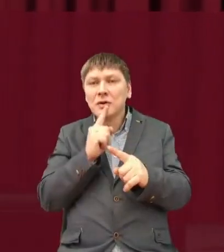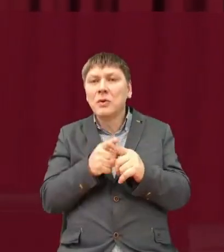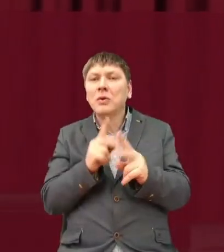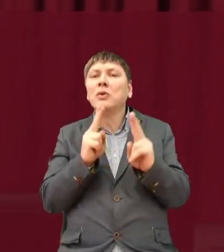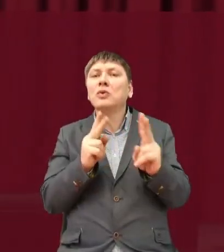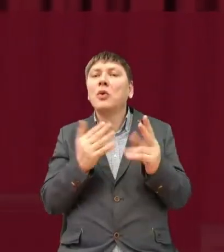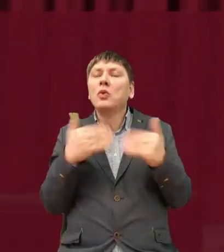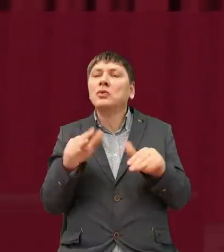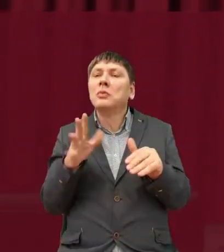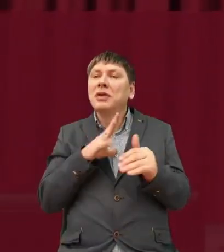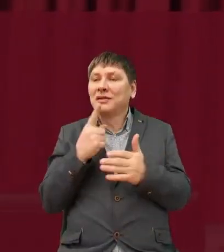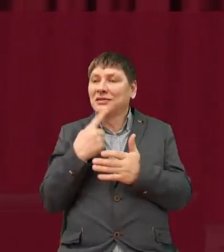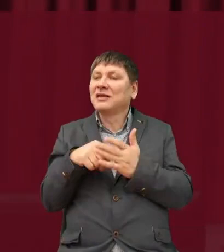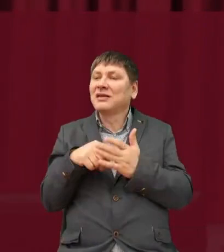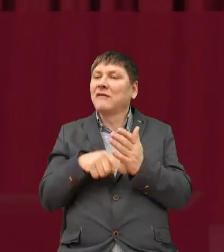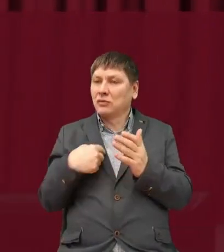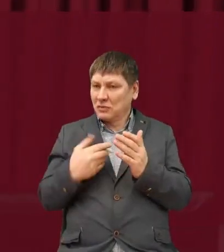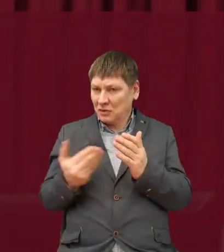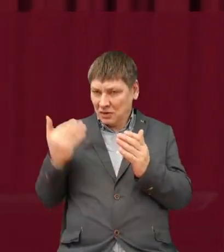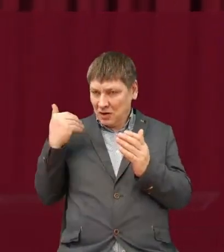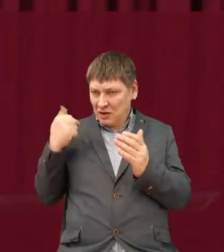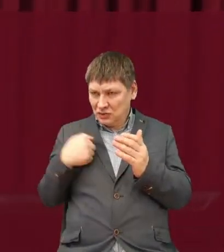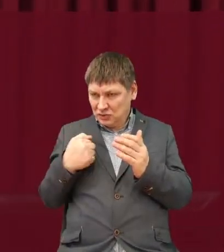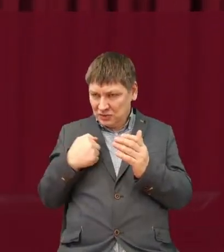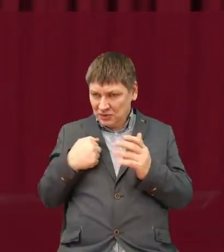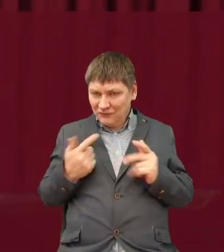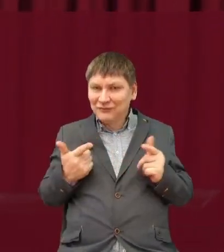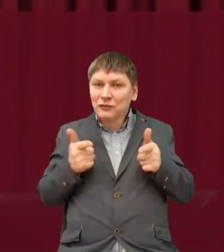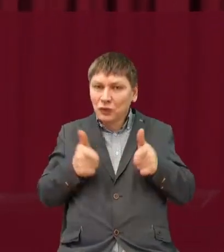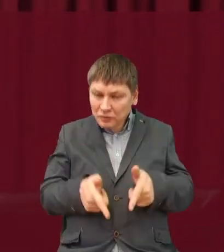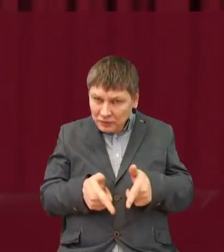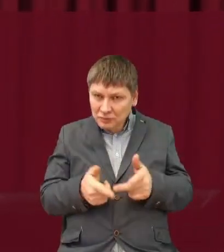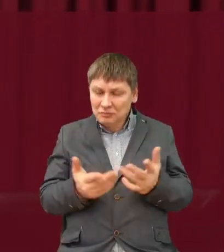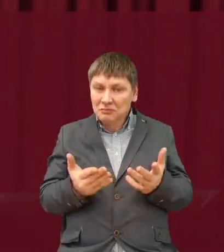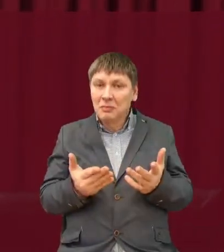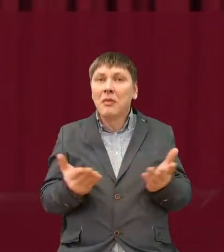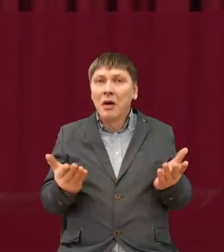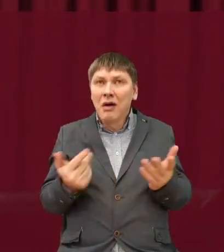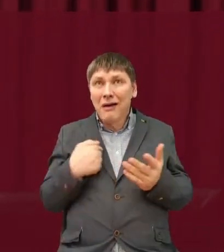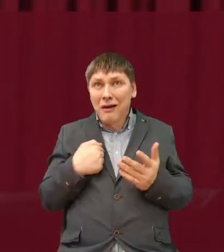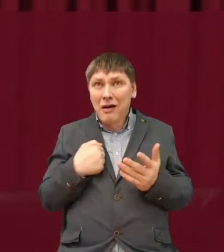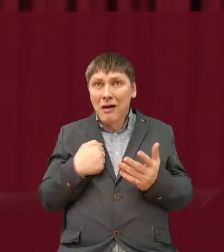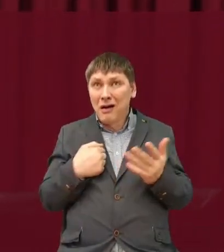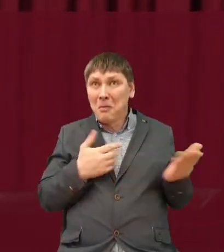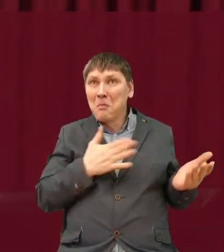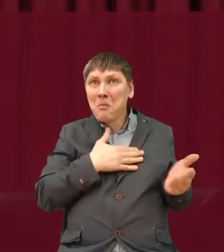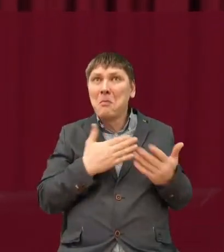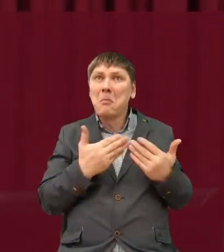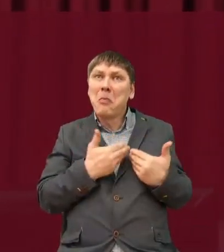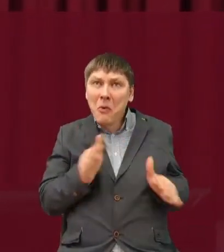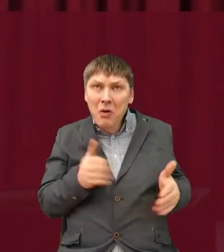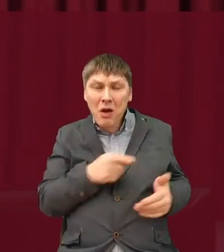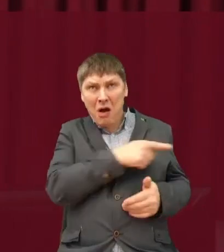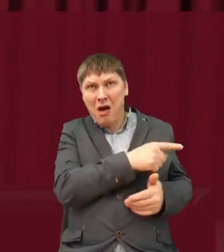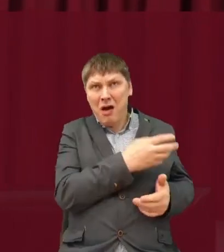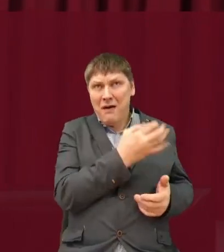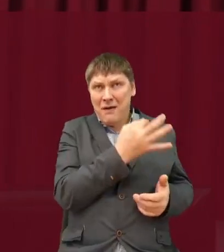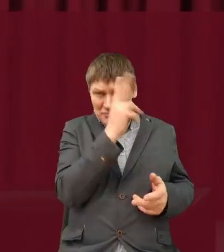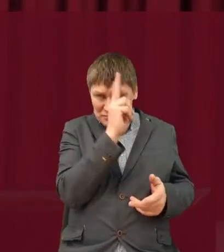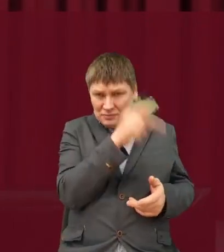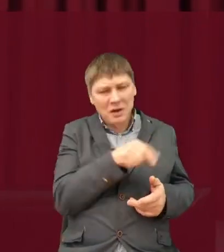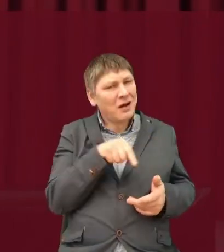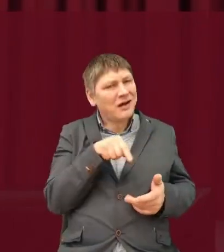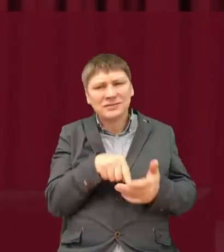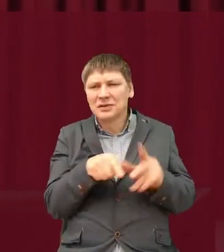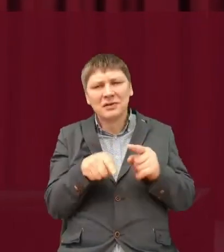может быть вступили в брак будучи неверующим и вы потом покаялись и ваш супруг еще не знает бога Я думаю не об этом